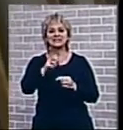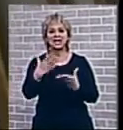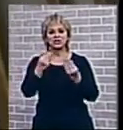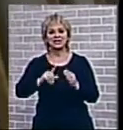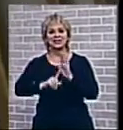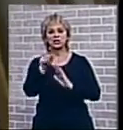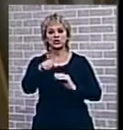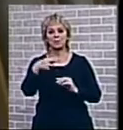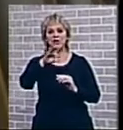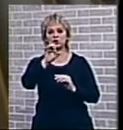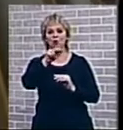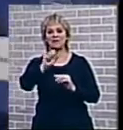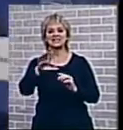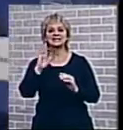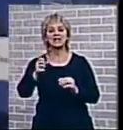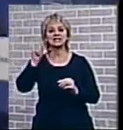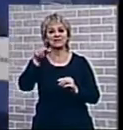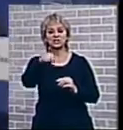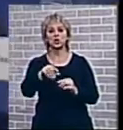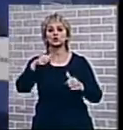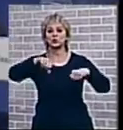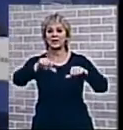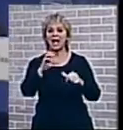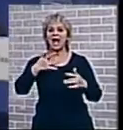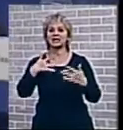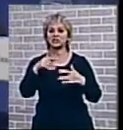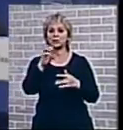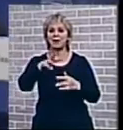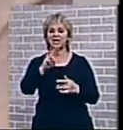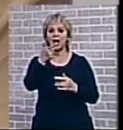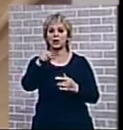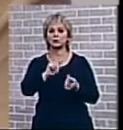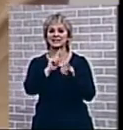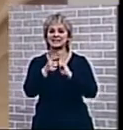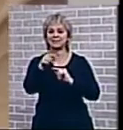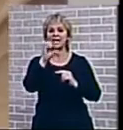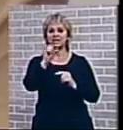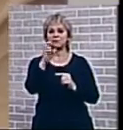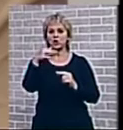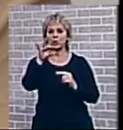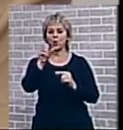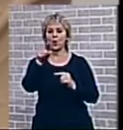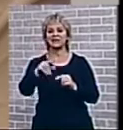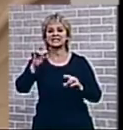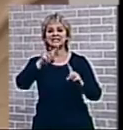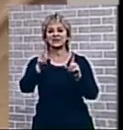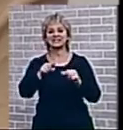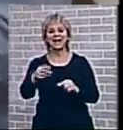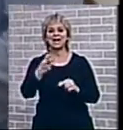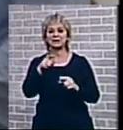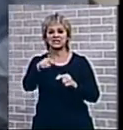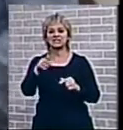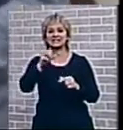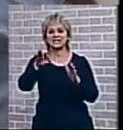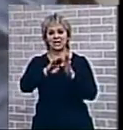до начала «Bridge of Arts» стало известно, в жюри актрису Марию Голубкину заменит Елена Бирюкова. Звезда комедийного